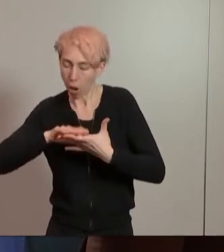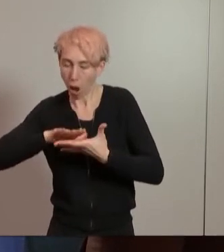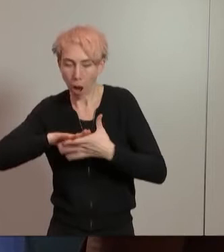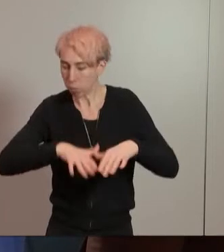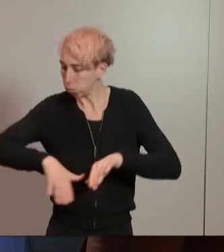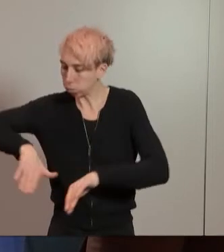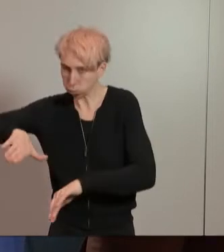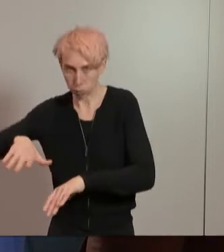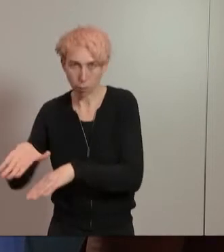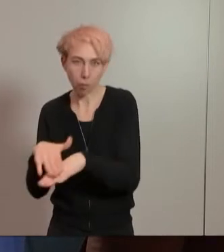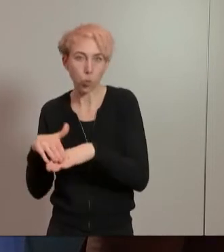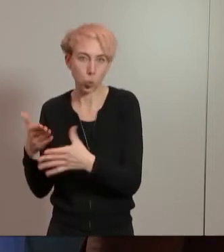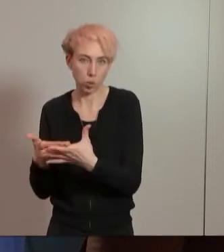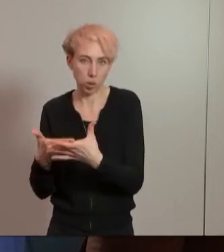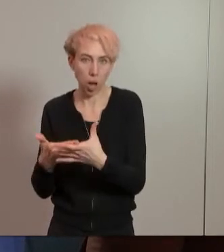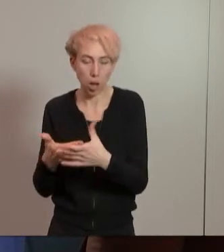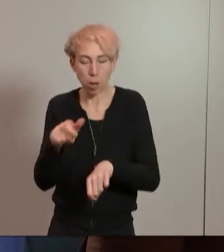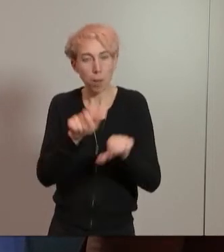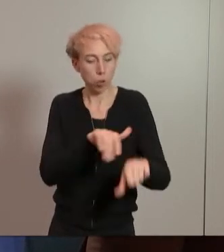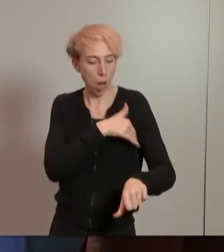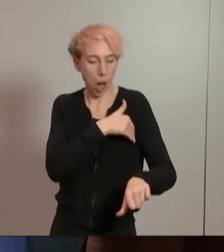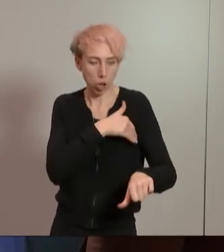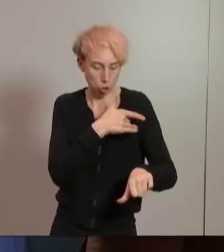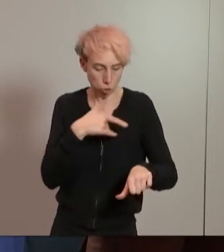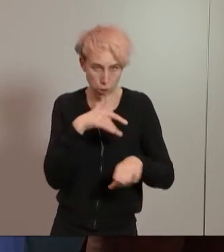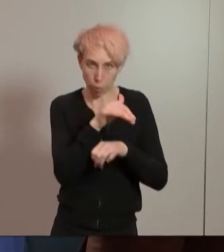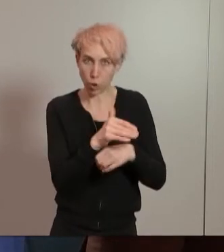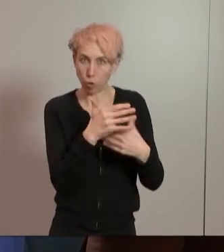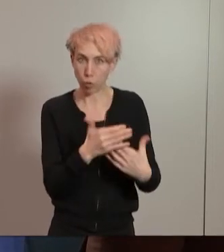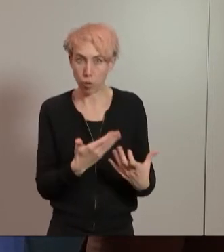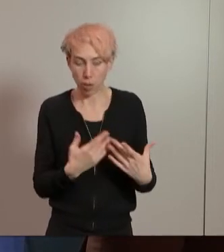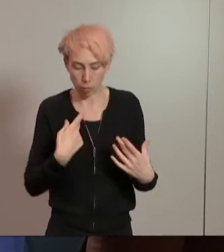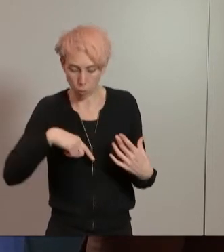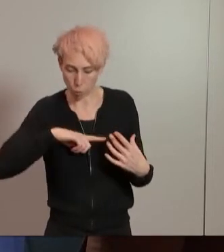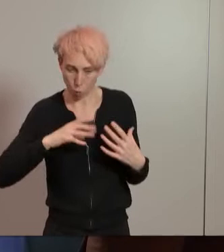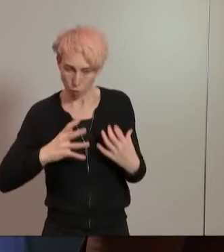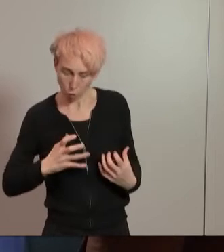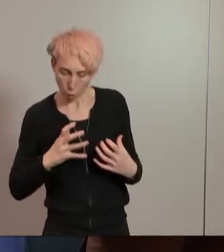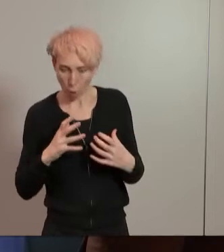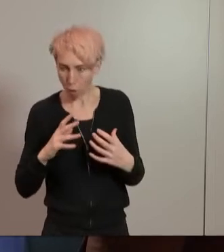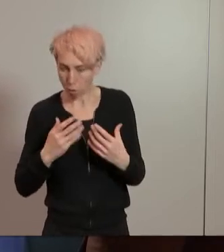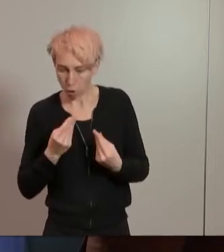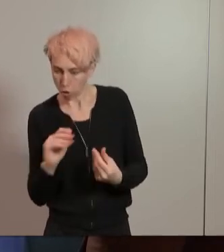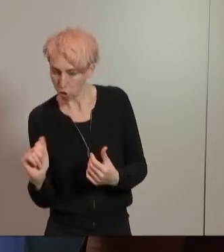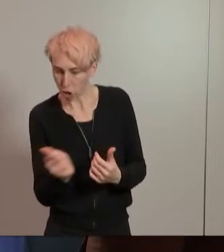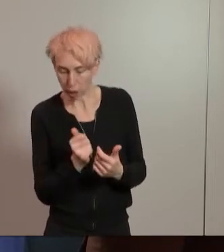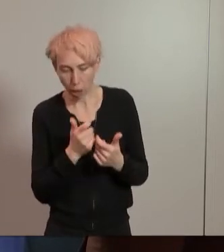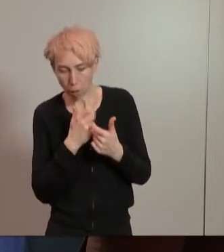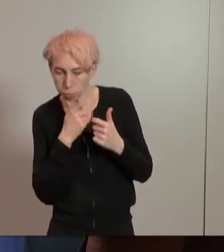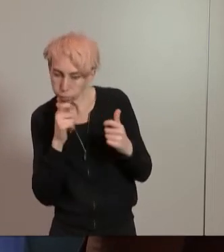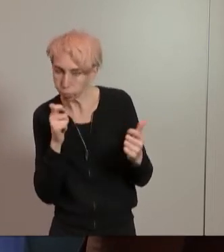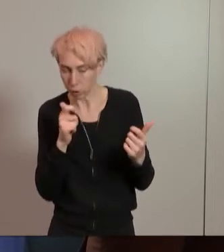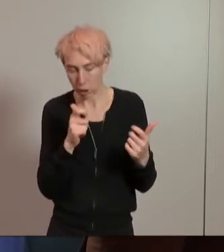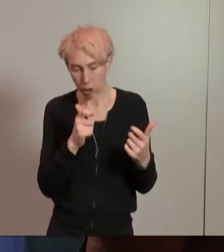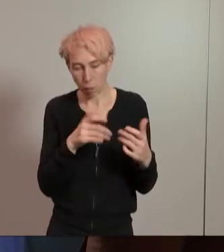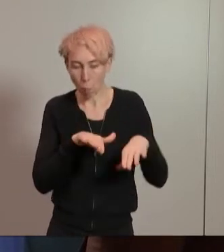santé des agents de la ville est également une préoccupation qui nous mobilise pour que chacun puisse avoir accès aux moyens de protection adaptés à ses besoins